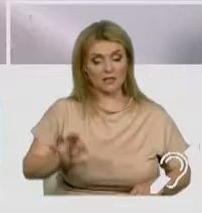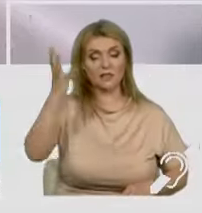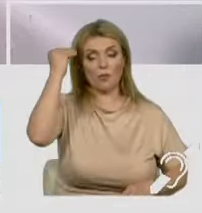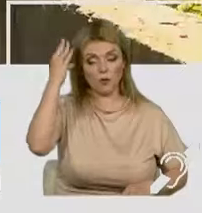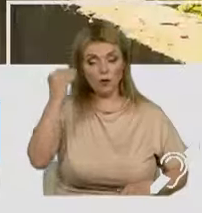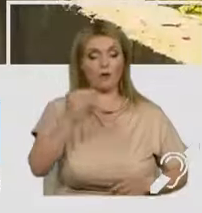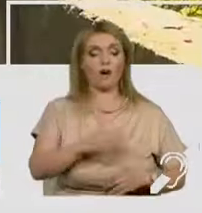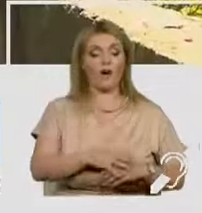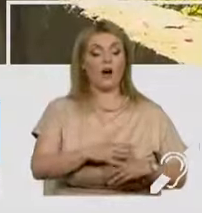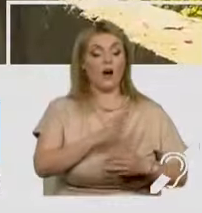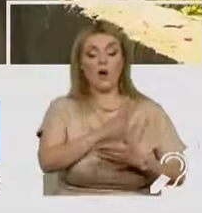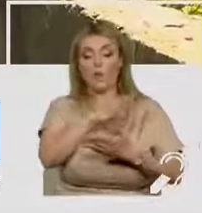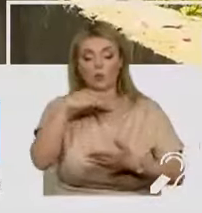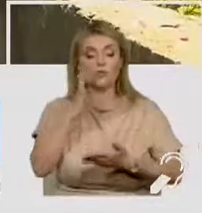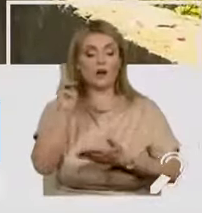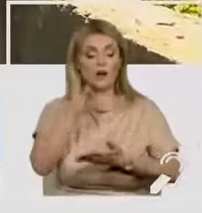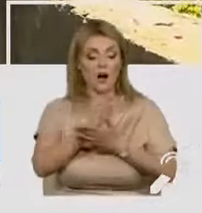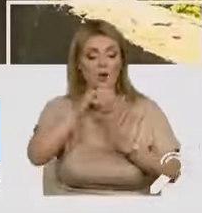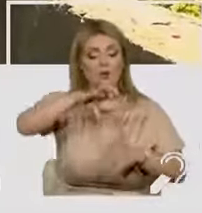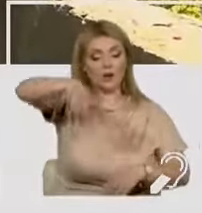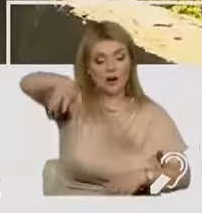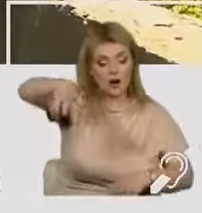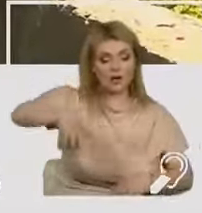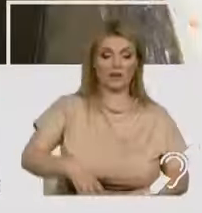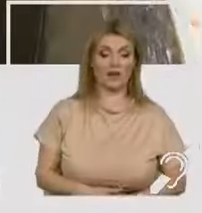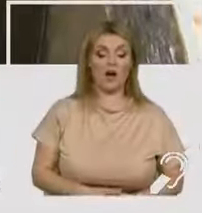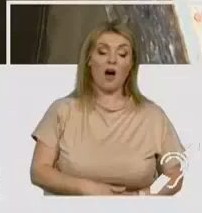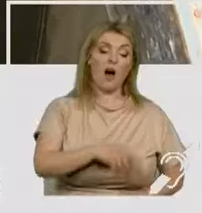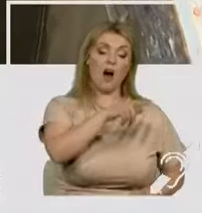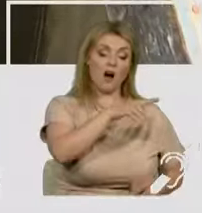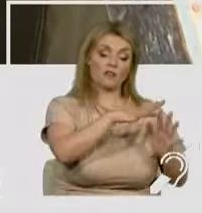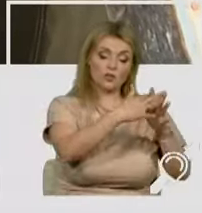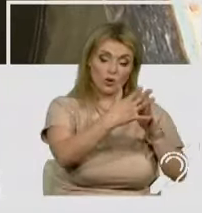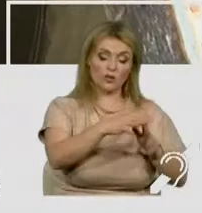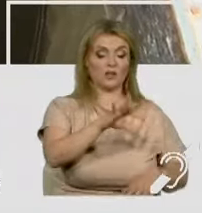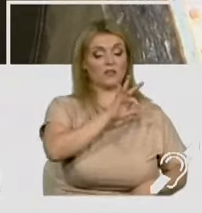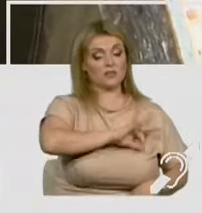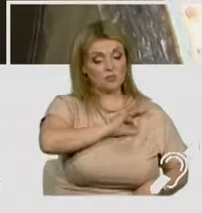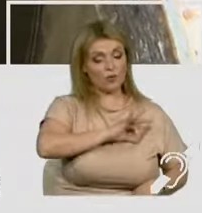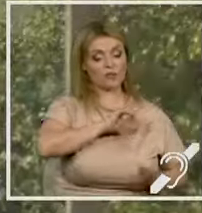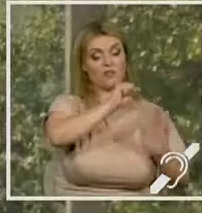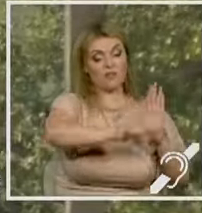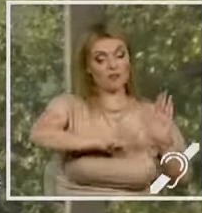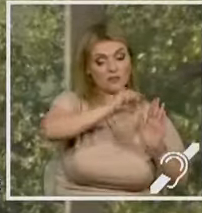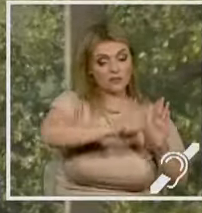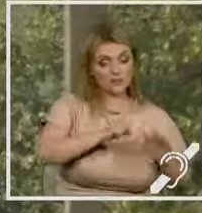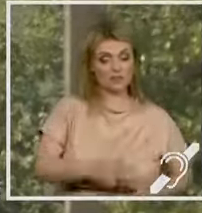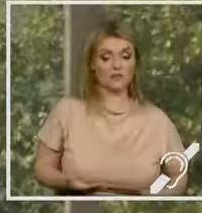apă potabilă în sistem centralizat, iar în sectorul rural, circa 43% din locuitori au apă la robinet.